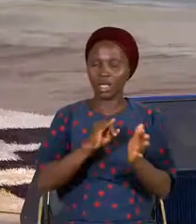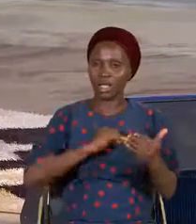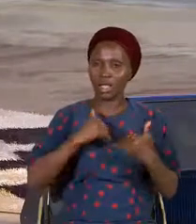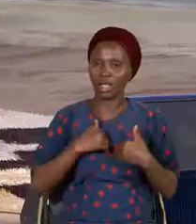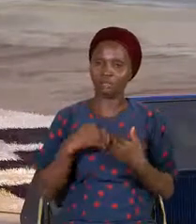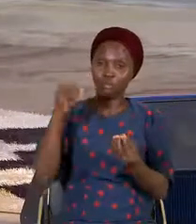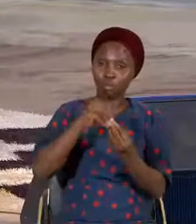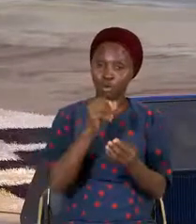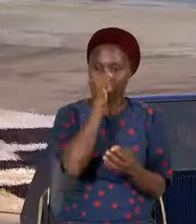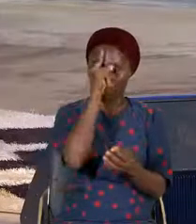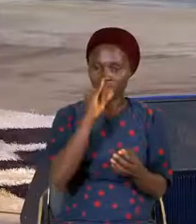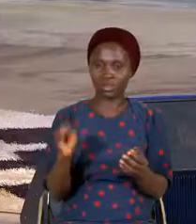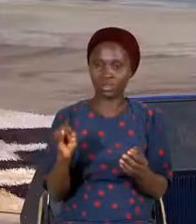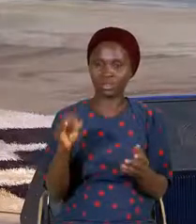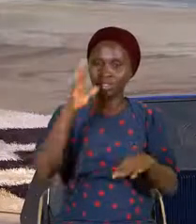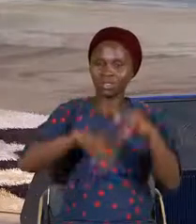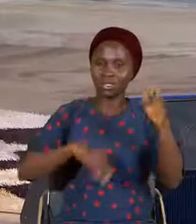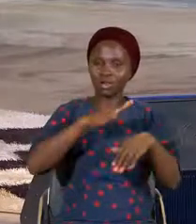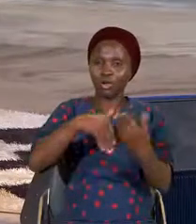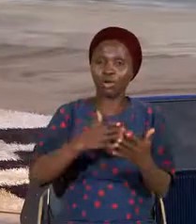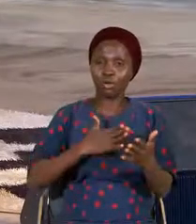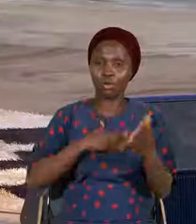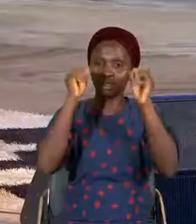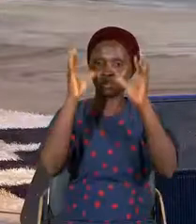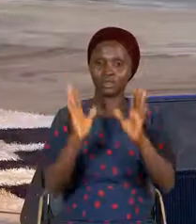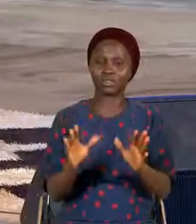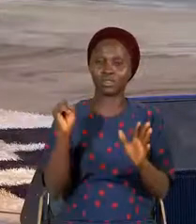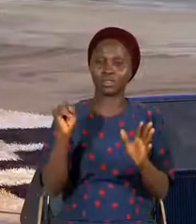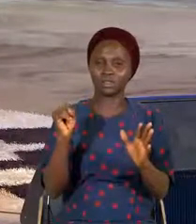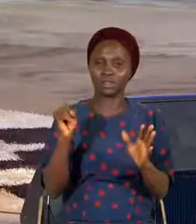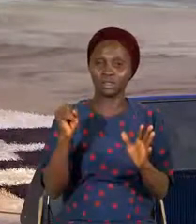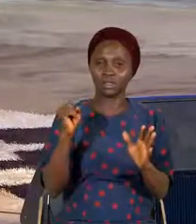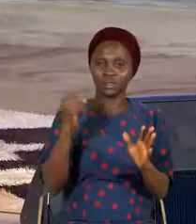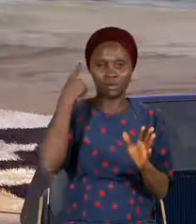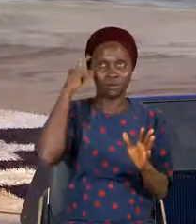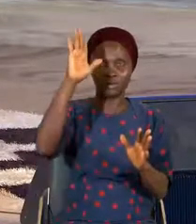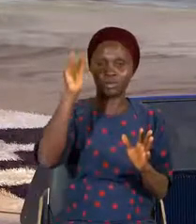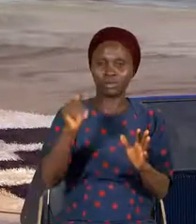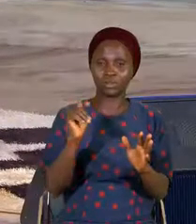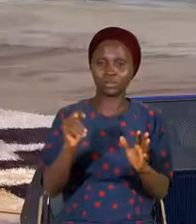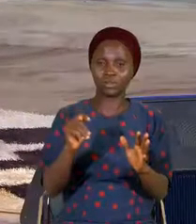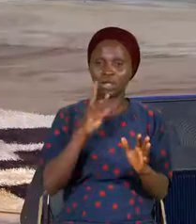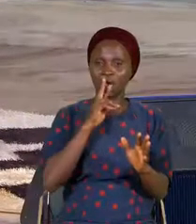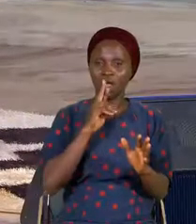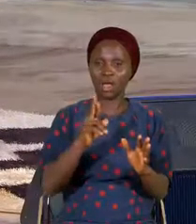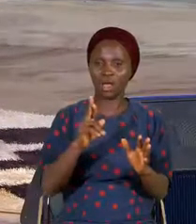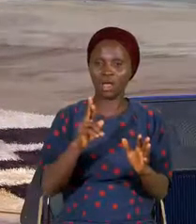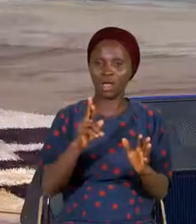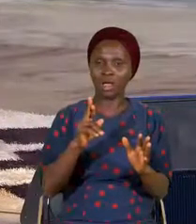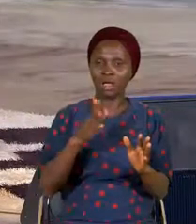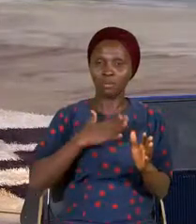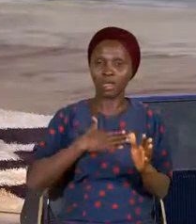plus instruit que tous mes maîtres, car tes préceptes sont l'objet de